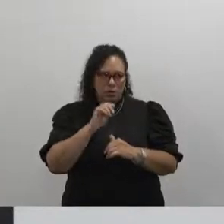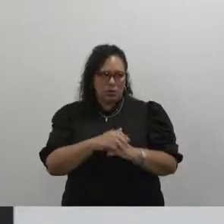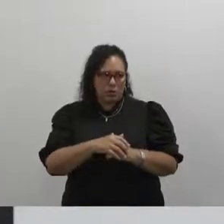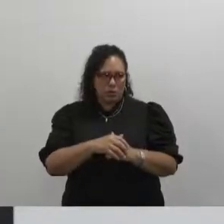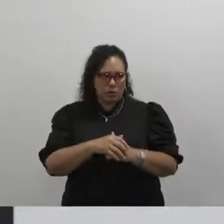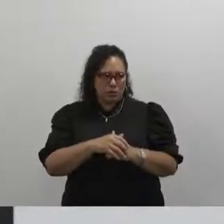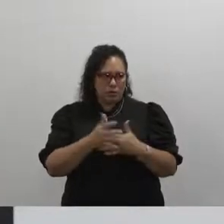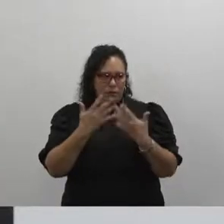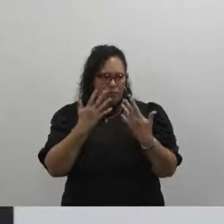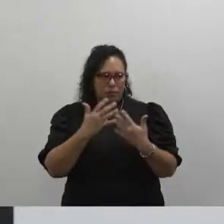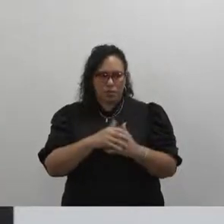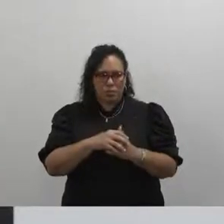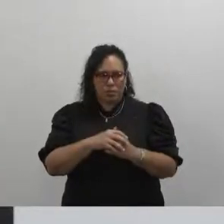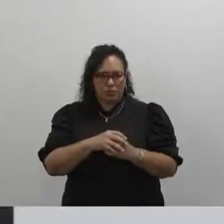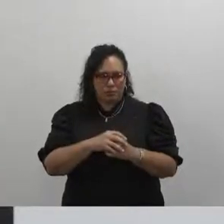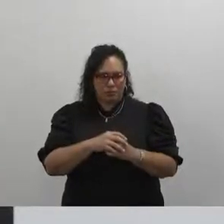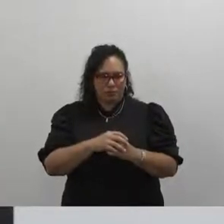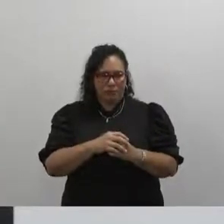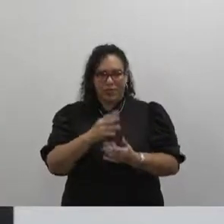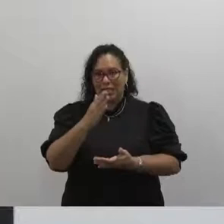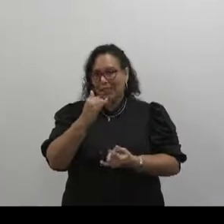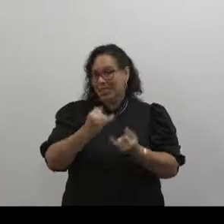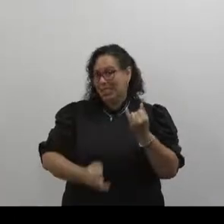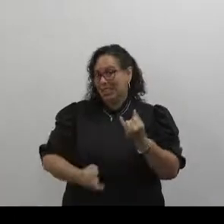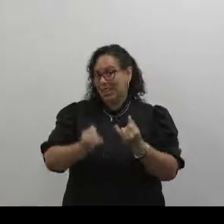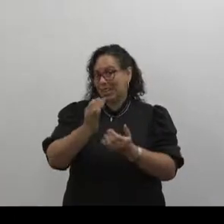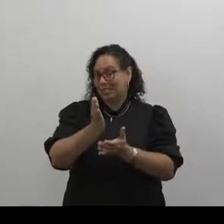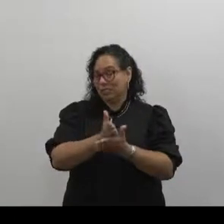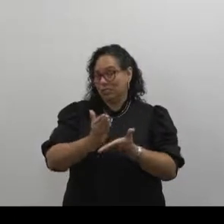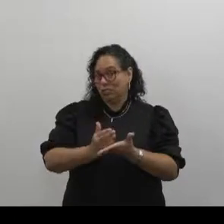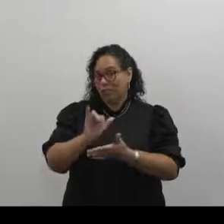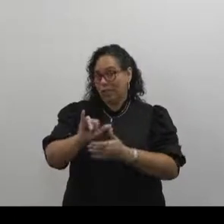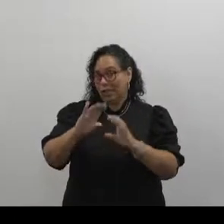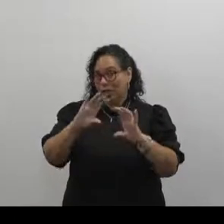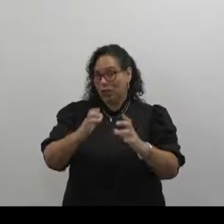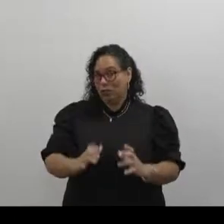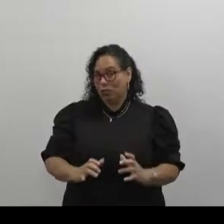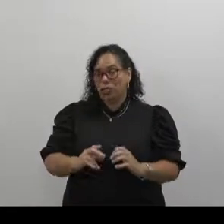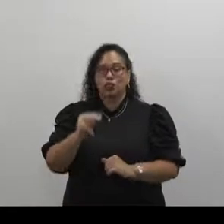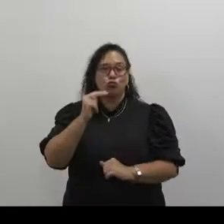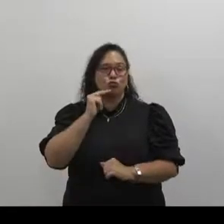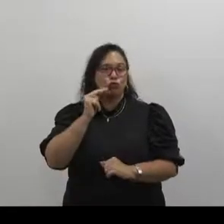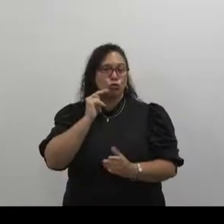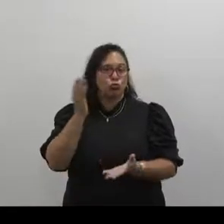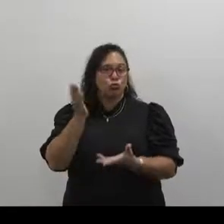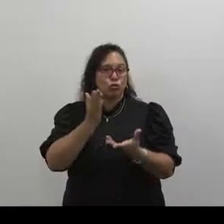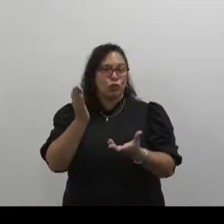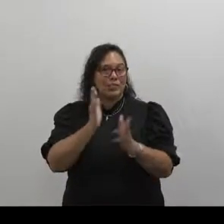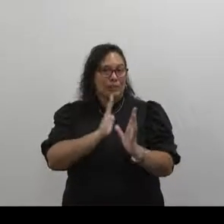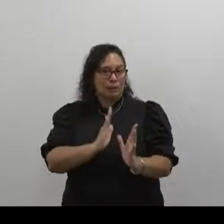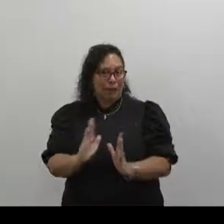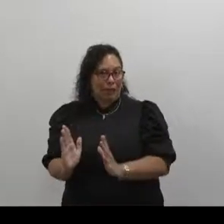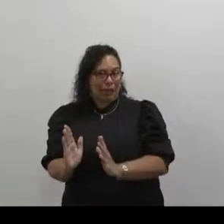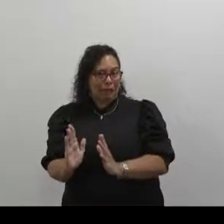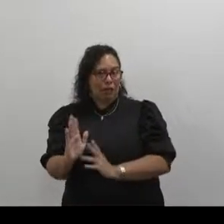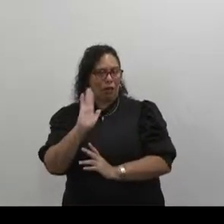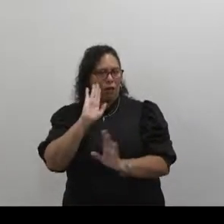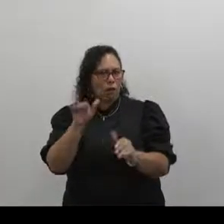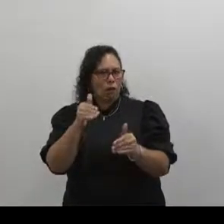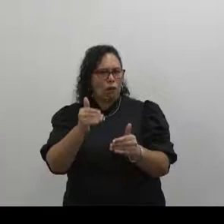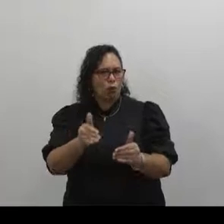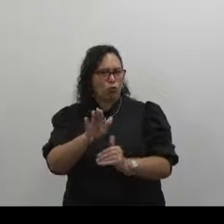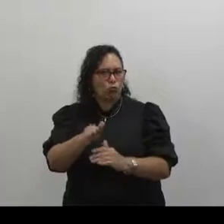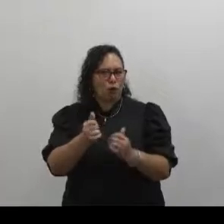nên chỉ cả miền sài gòn quan trọng ok phần này trong cái một phần nữa cứ tha cầm rong xe vật cắm